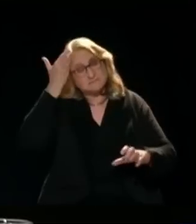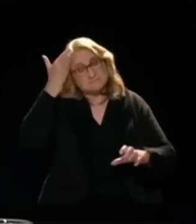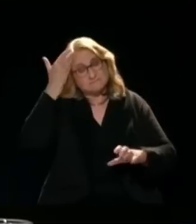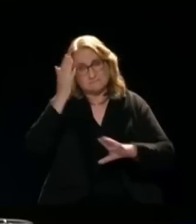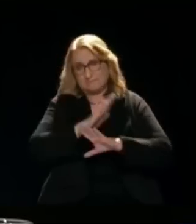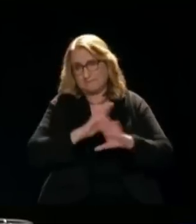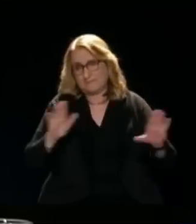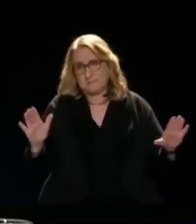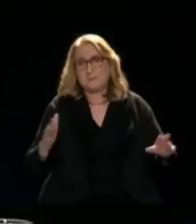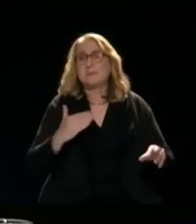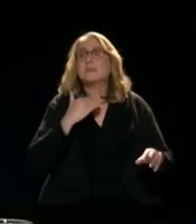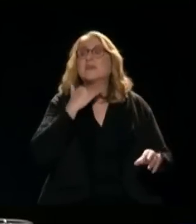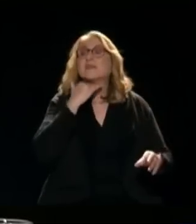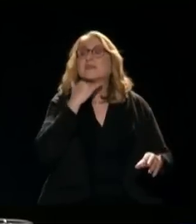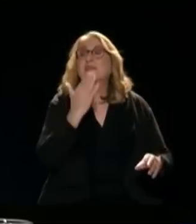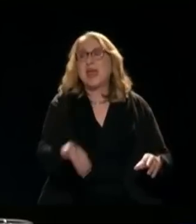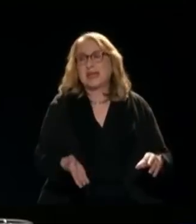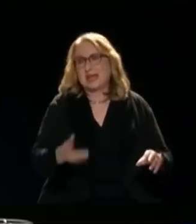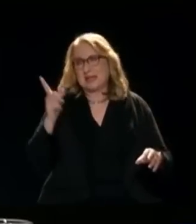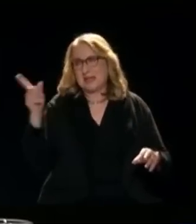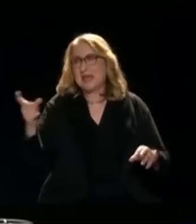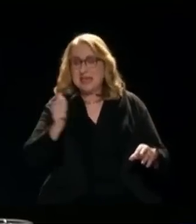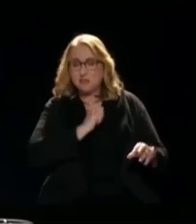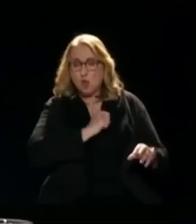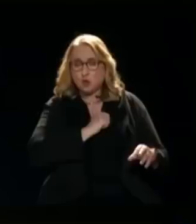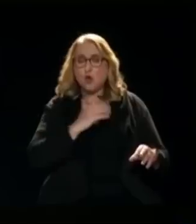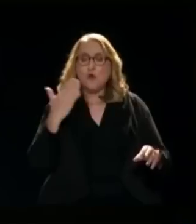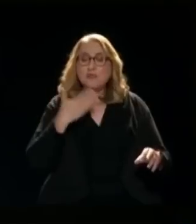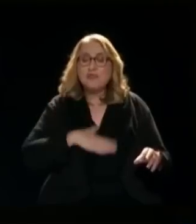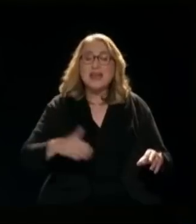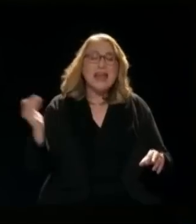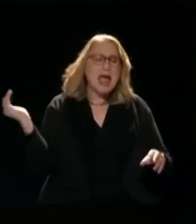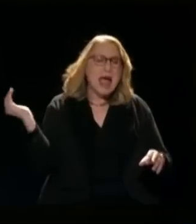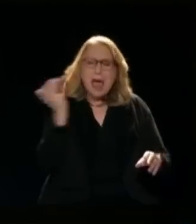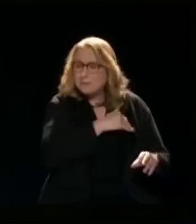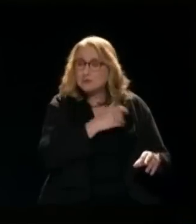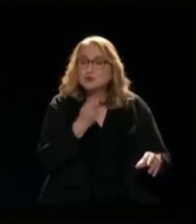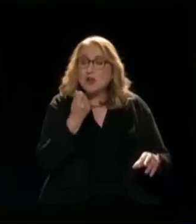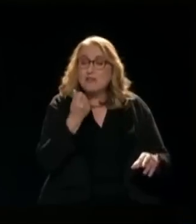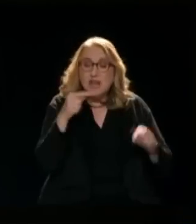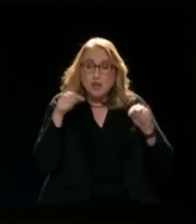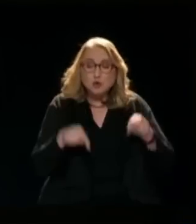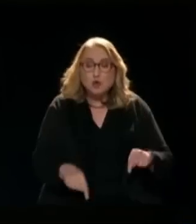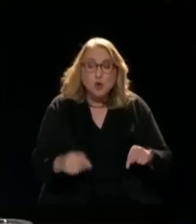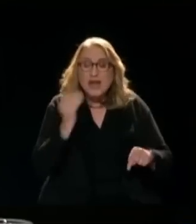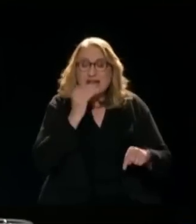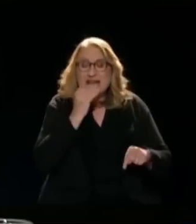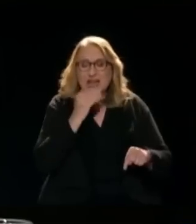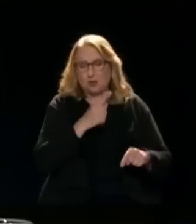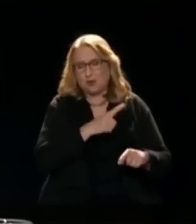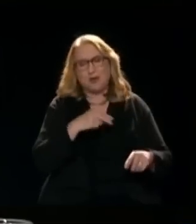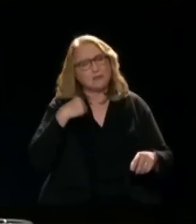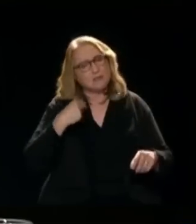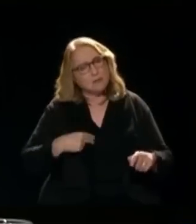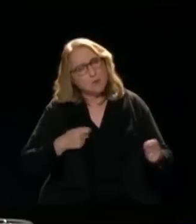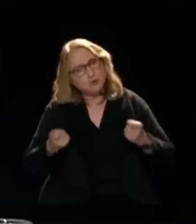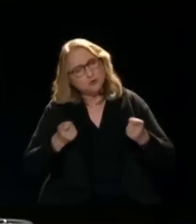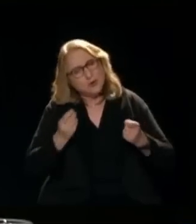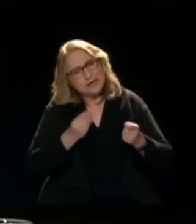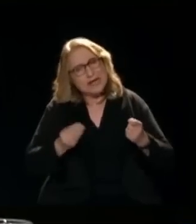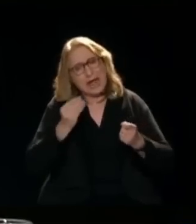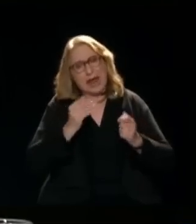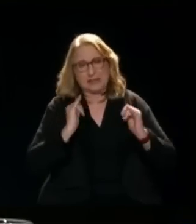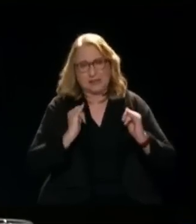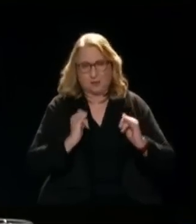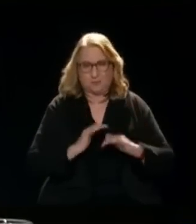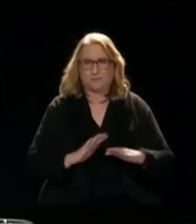την αίρεση του γρήγορου και εύκολου κέρδους. Μάλιστα. Δημήτρης Καζάκης, επικεφαλής του ΕΠΑΜ, νέο παλαϊκό μέτωπο, κίνημα δικαιοσύνης